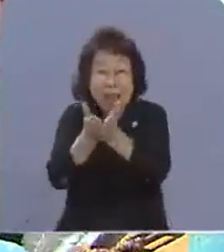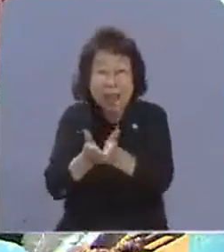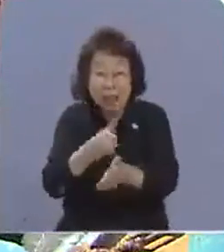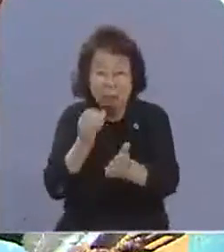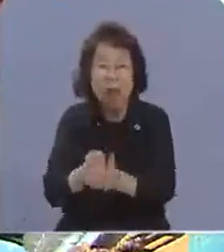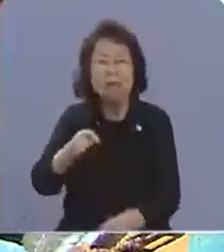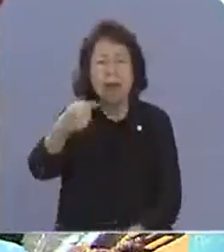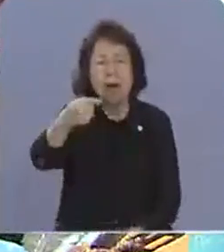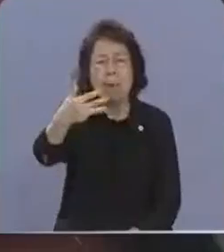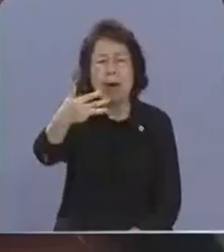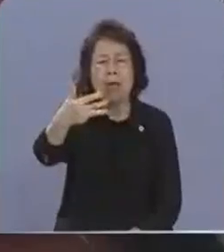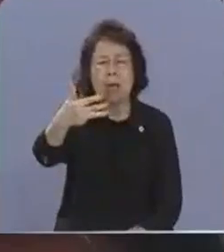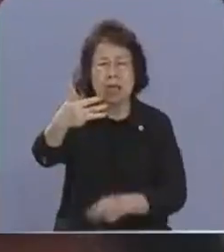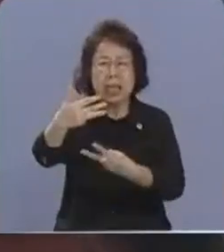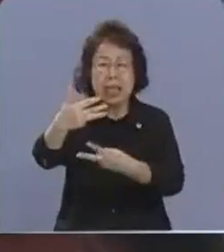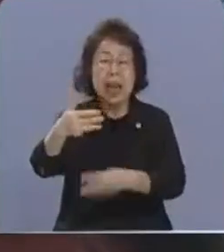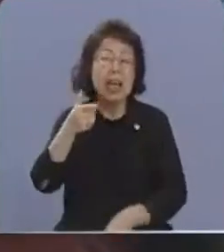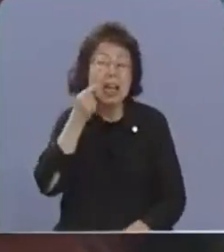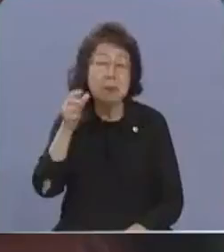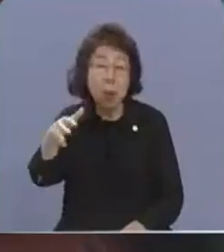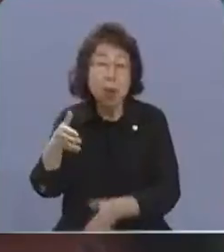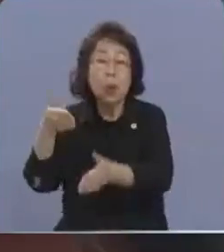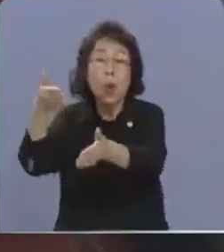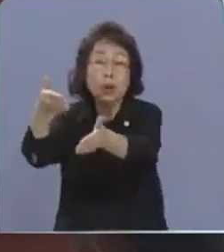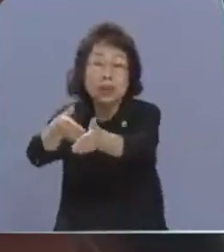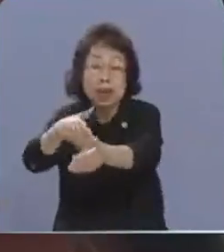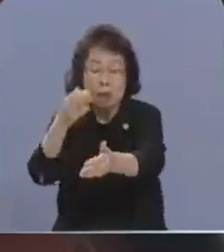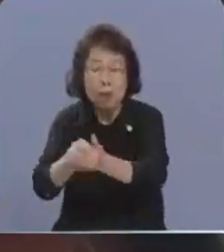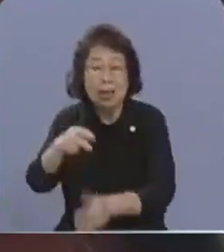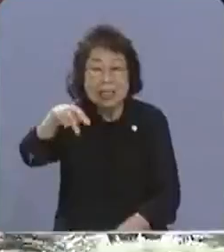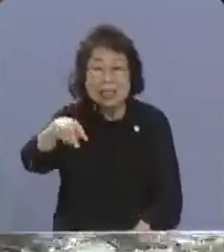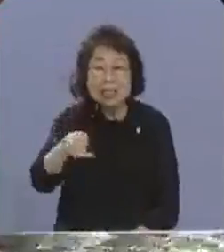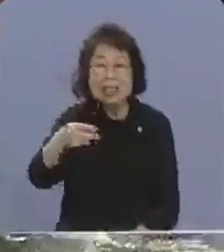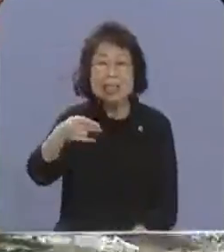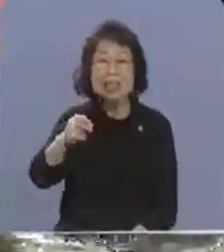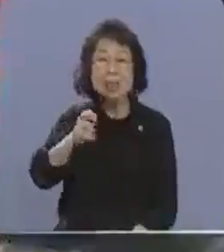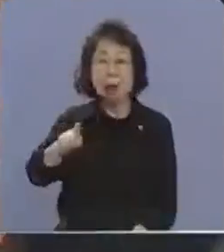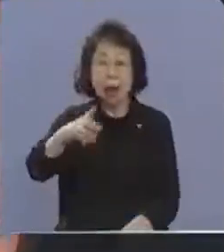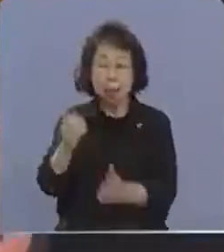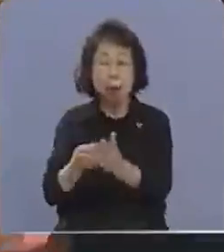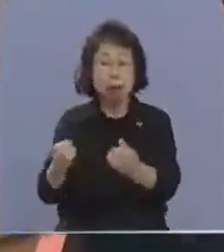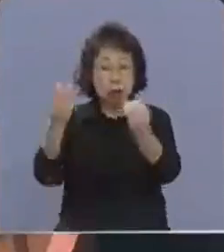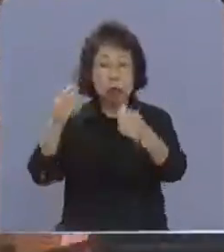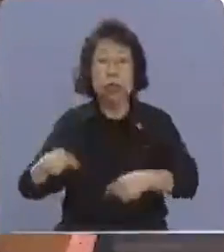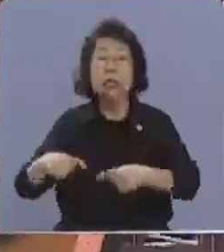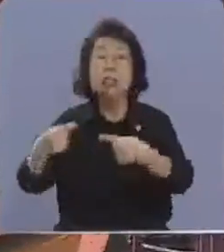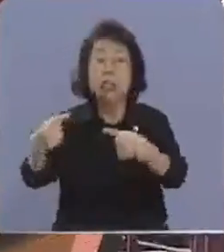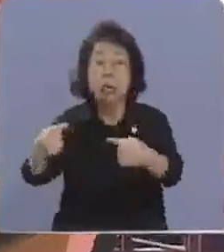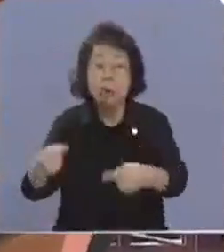조선통신사선은 다음 달 2일 일본 히타카치항에 도착한 뒤 쓰시마에서 열리는 이즈하라양 축제에